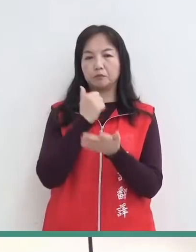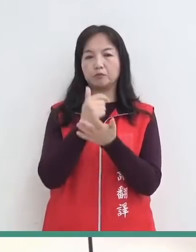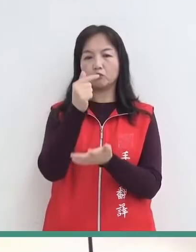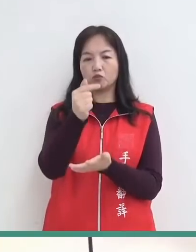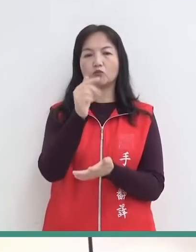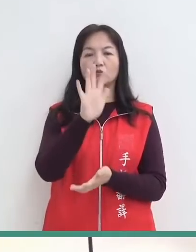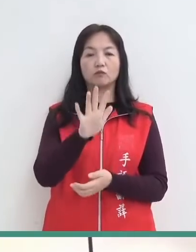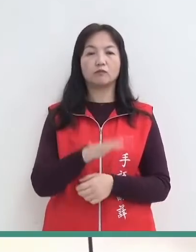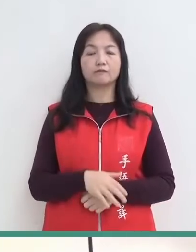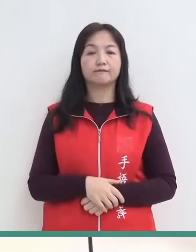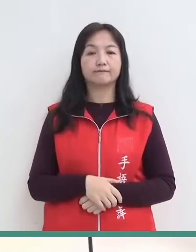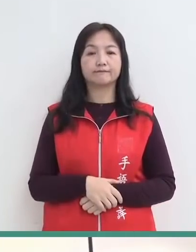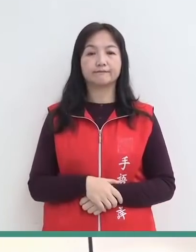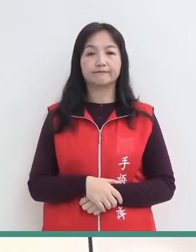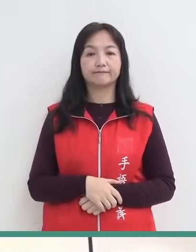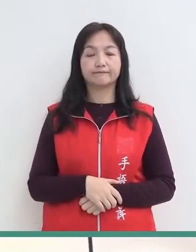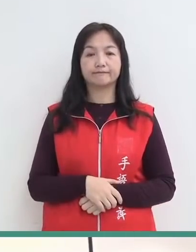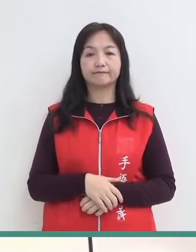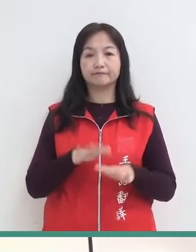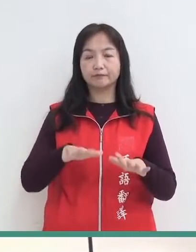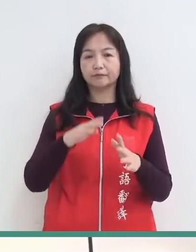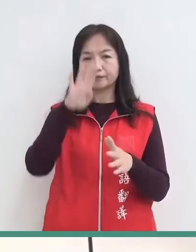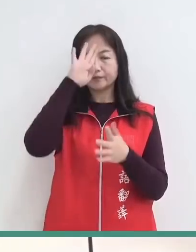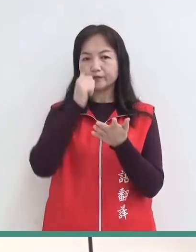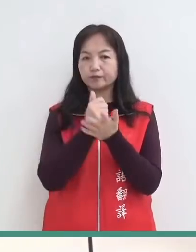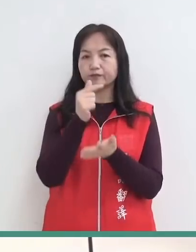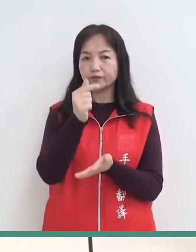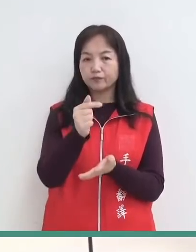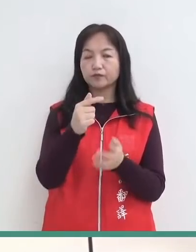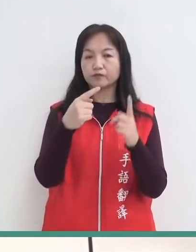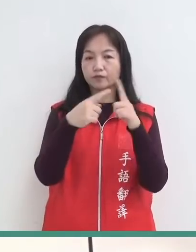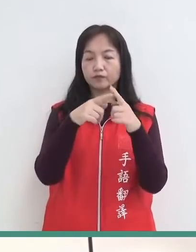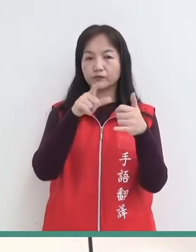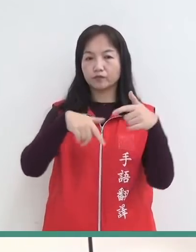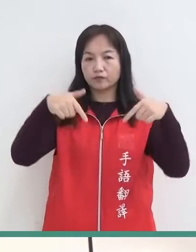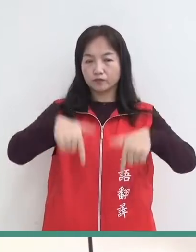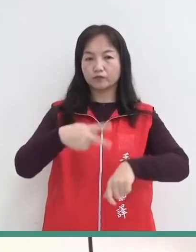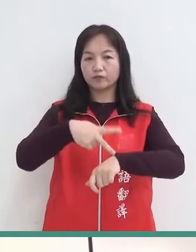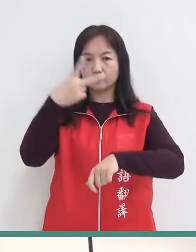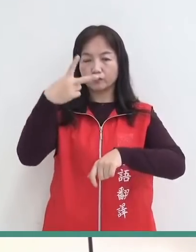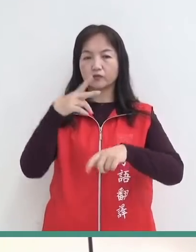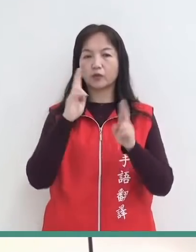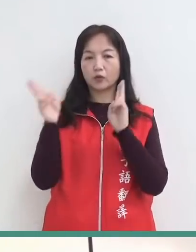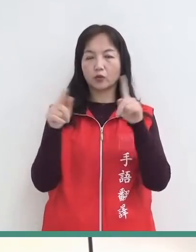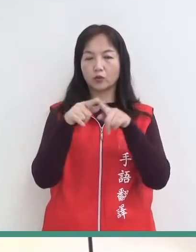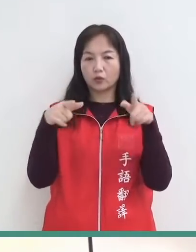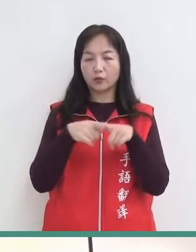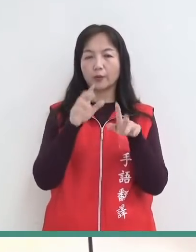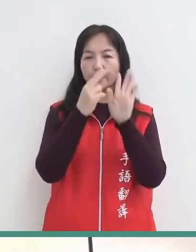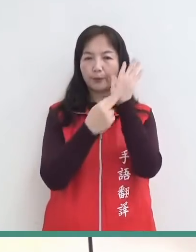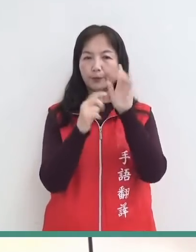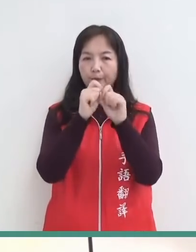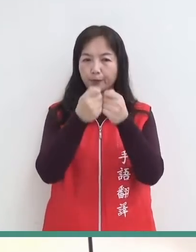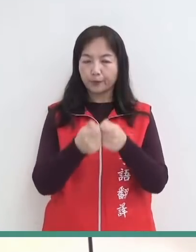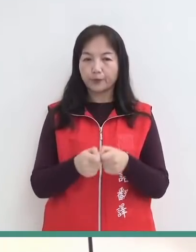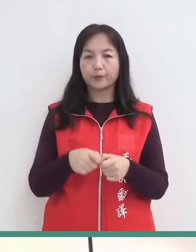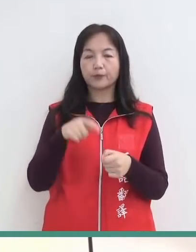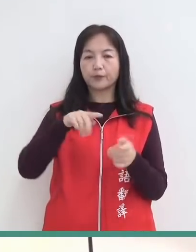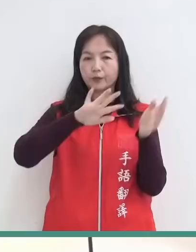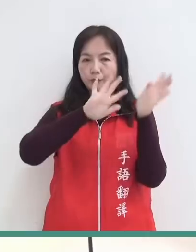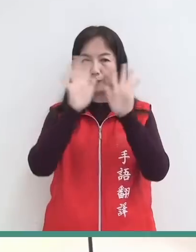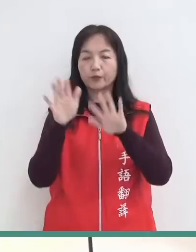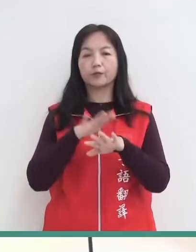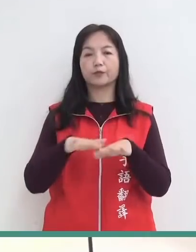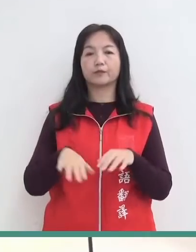案。那么这个确诊个案，那么下午2点，指挥中心会来说明这个确诊个案的状